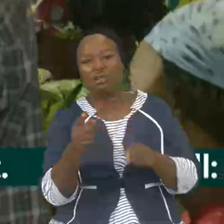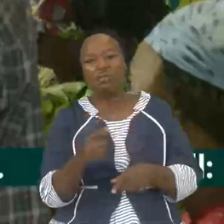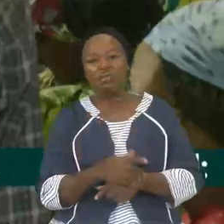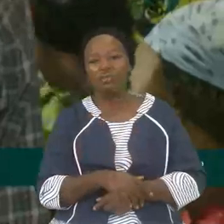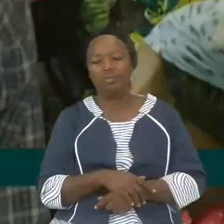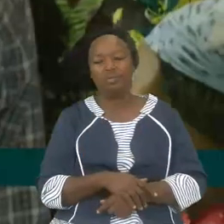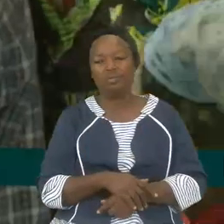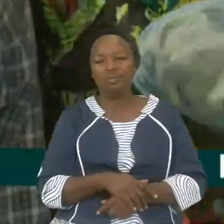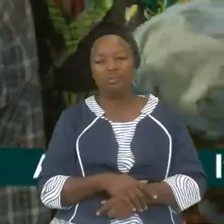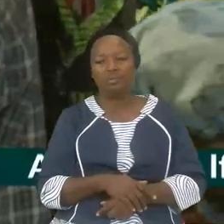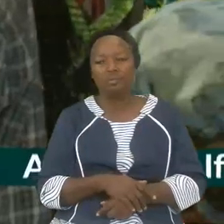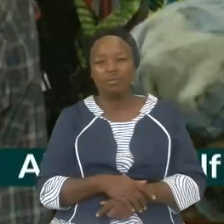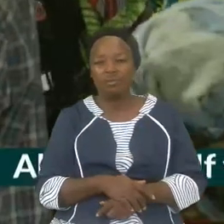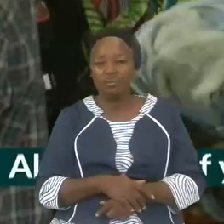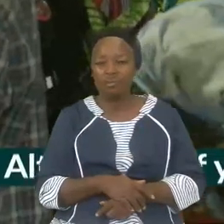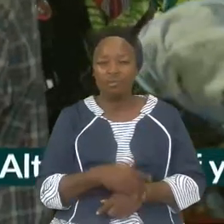Cela ne ratera pas la cible.